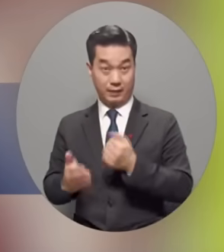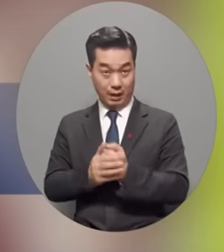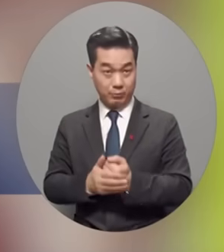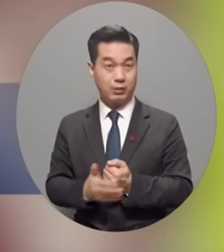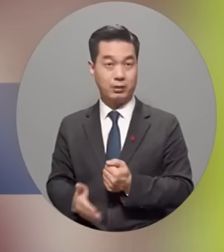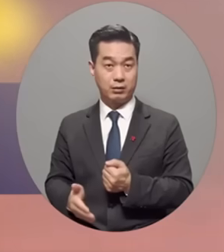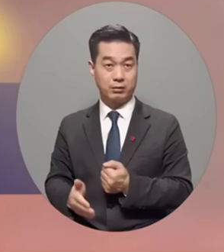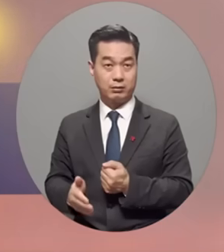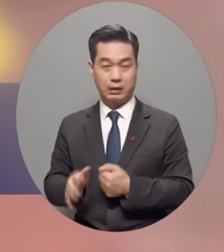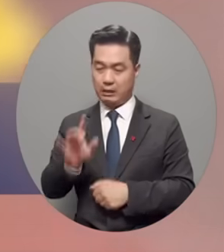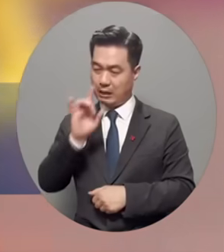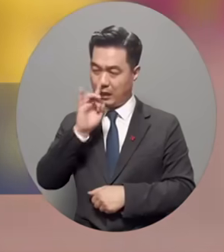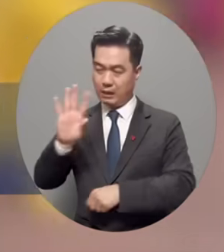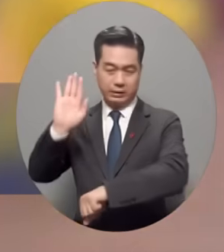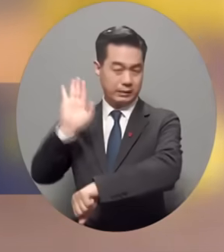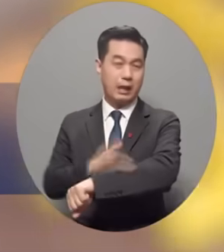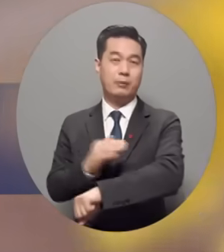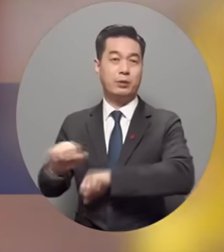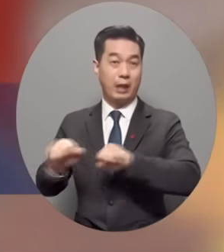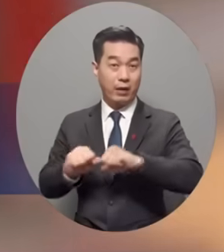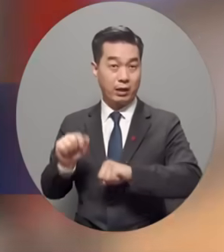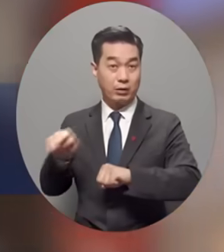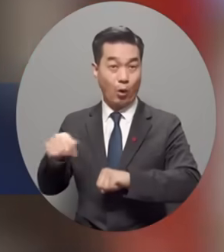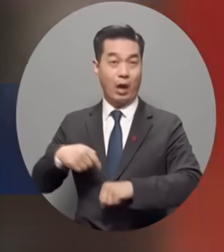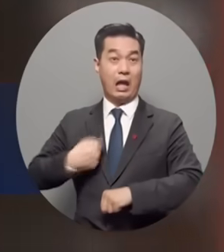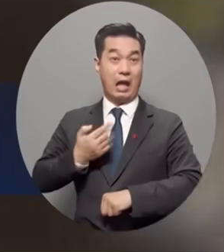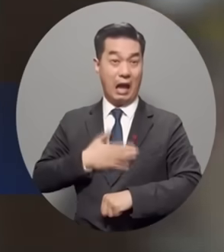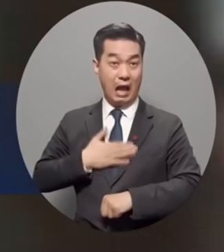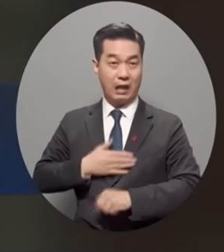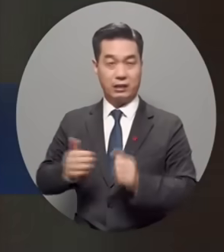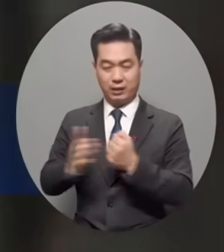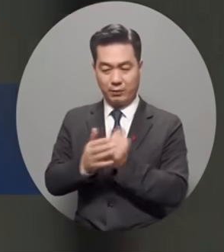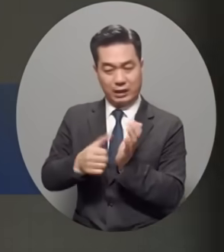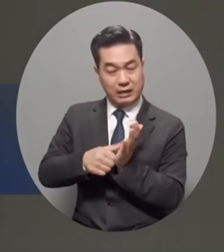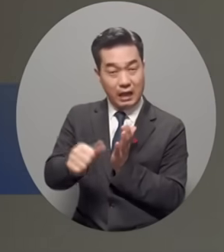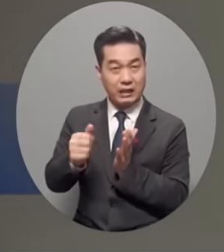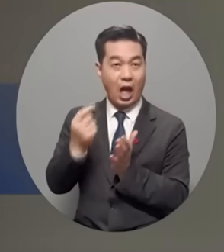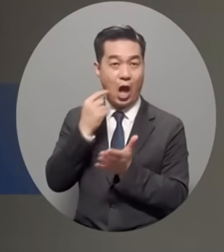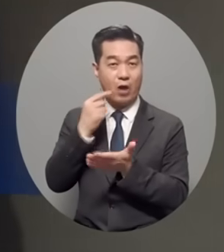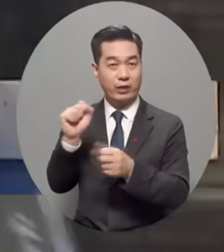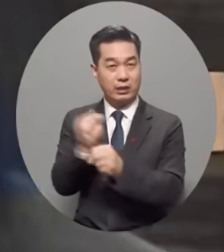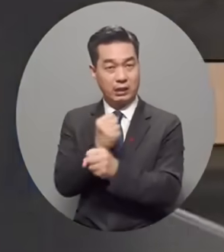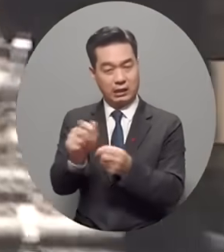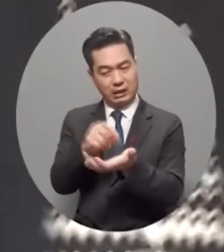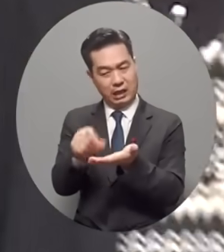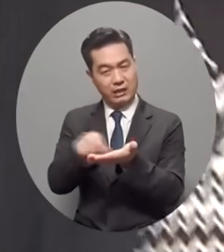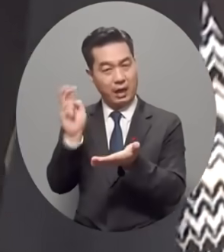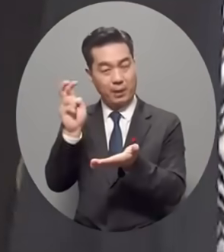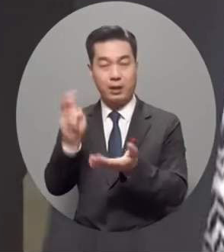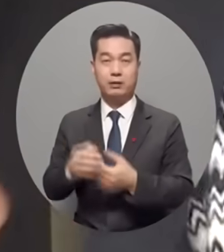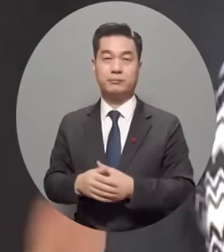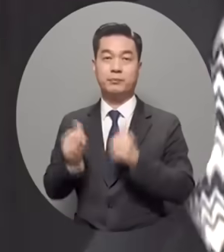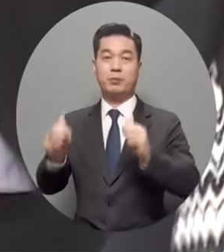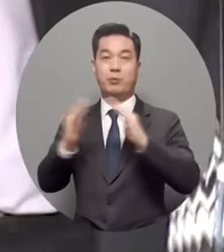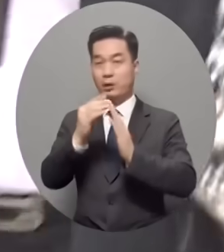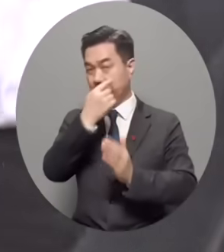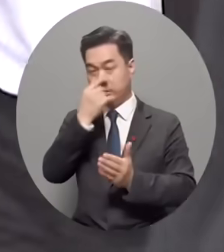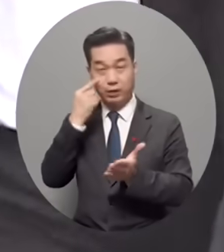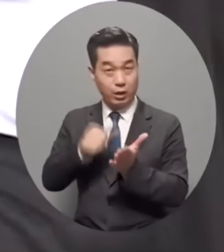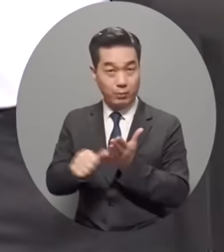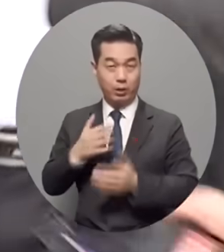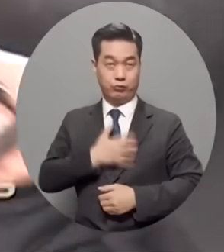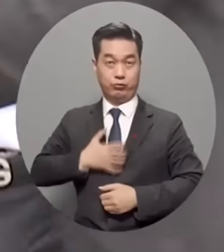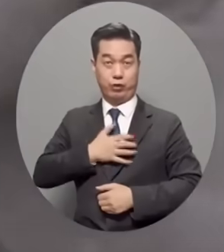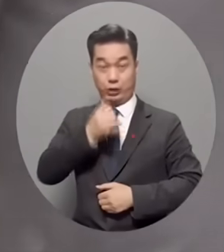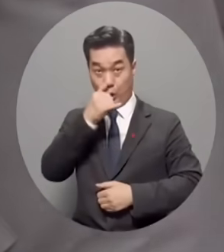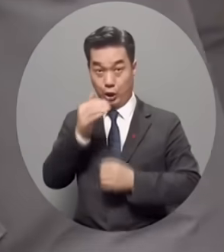될 짓을 한 거니까 자기도 이제 그걸 아니까 이제 삭제를 하거나 뭐 허위 기재를. 법원은 증거인멸 우려가 있다며 염